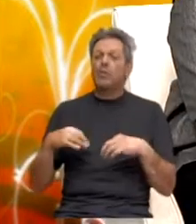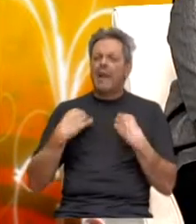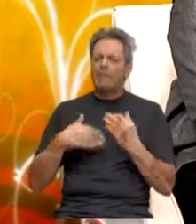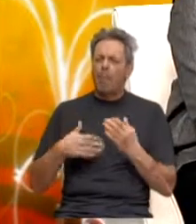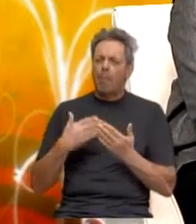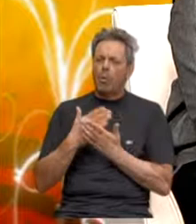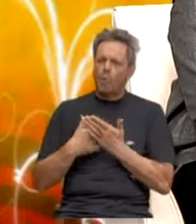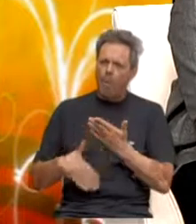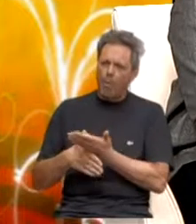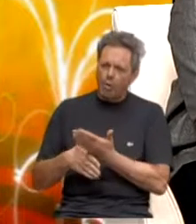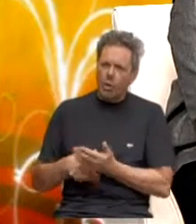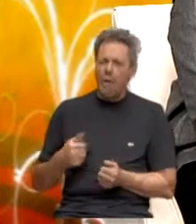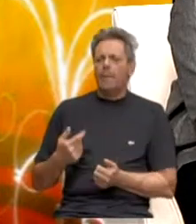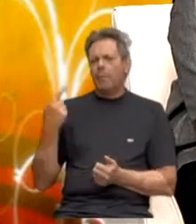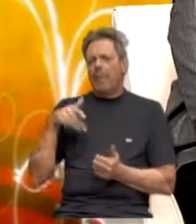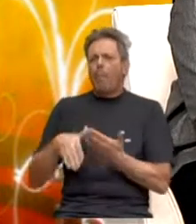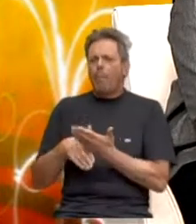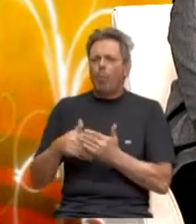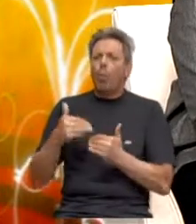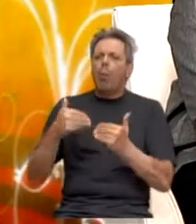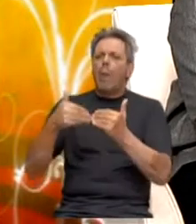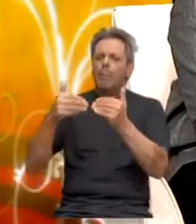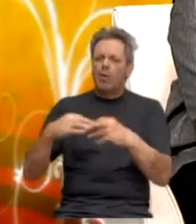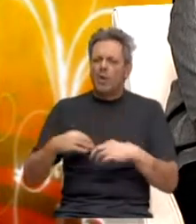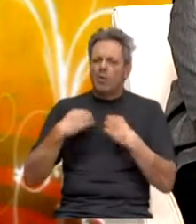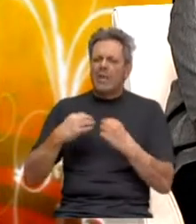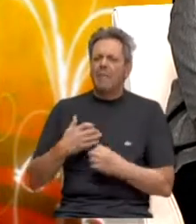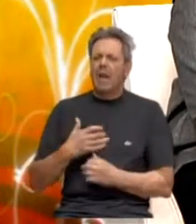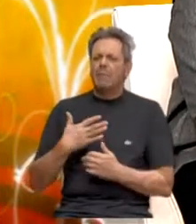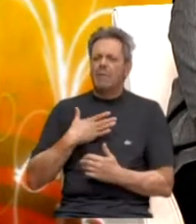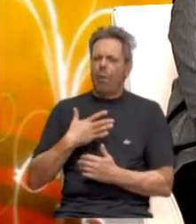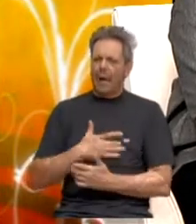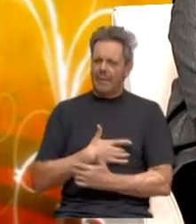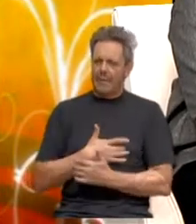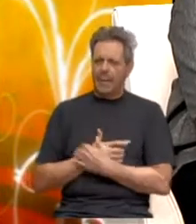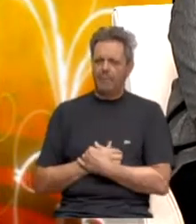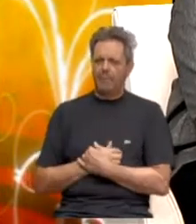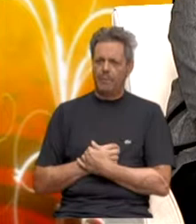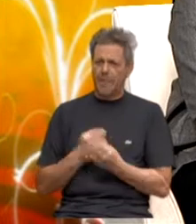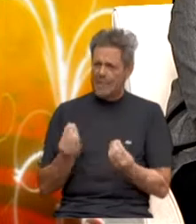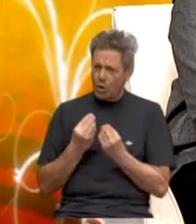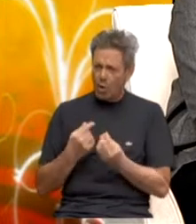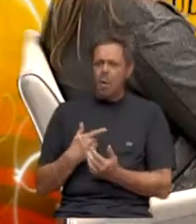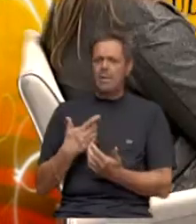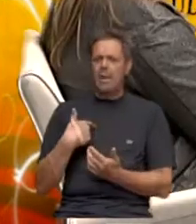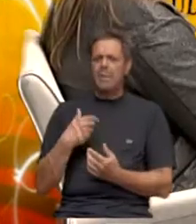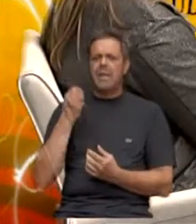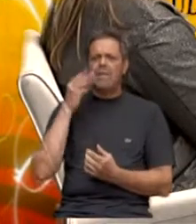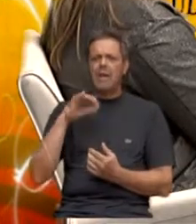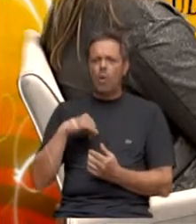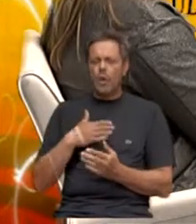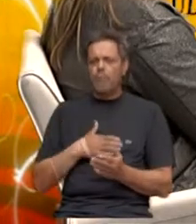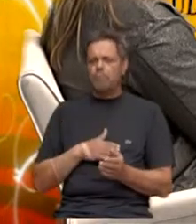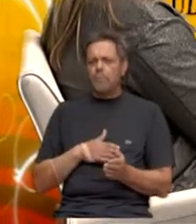pomoći da pomognu unapređenju zdravlja svog srca. Zašto? Zato što mi svake godine pokrećemo